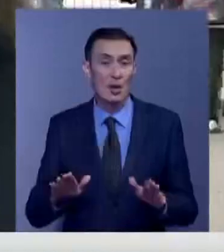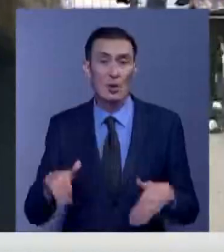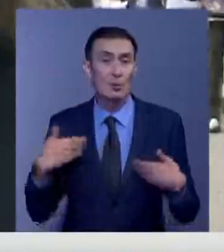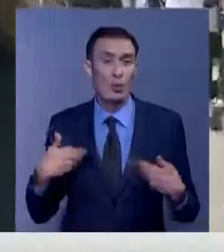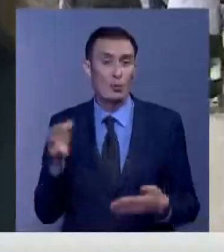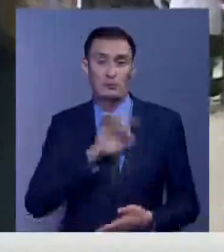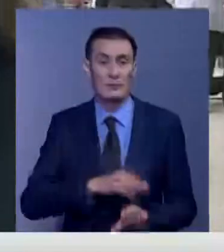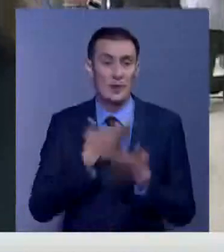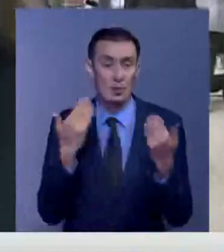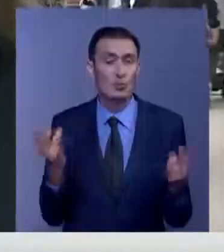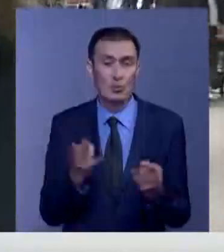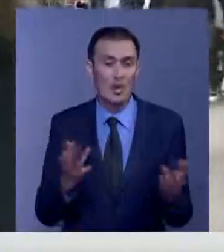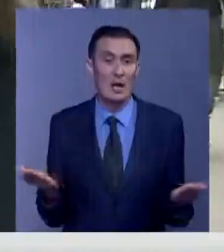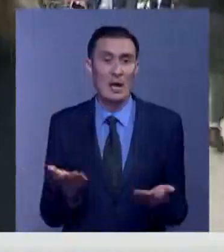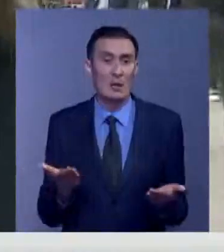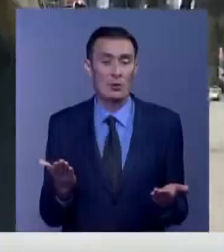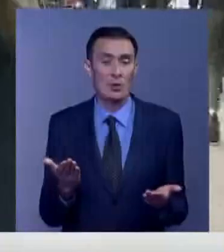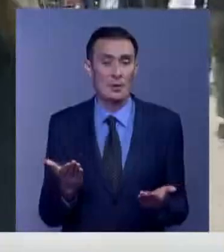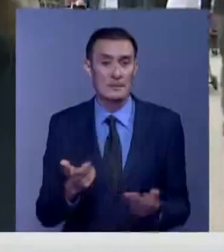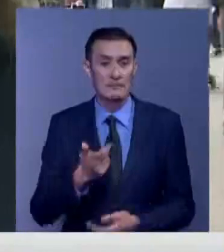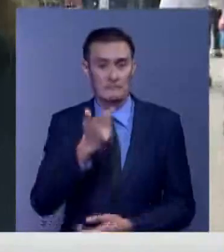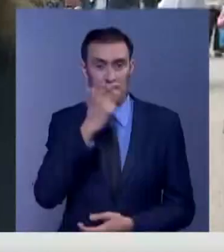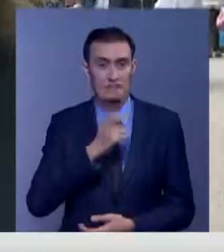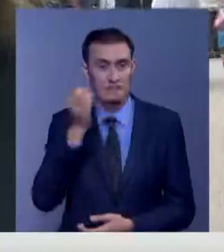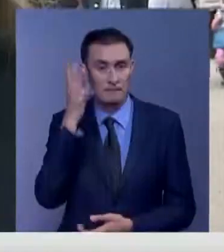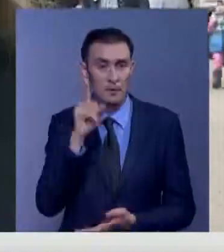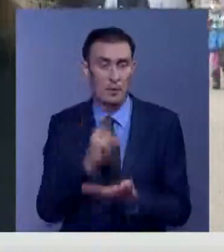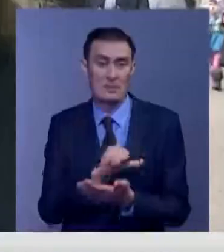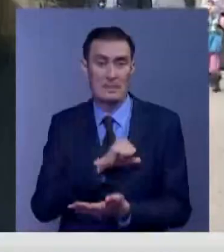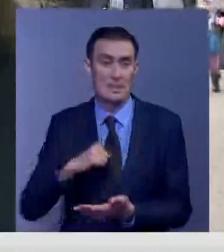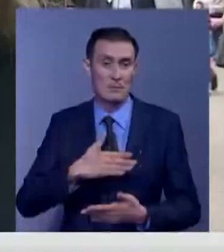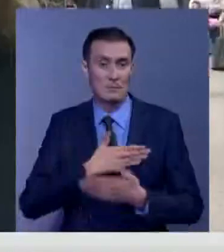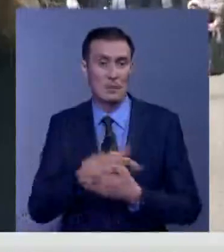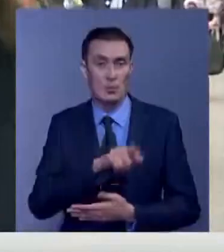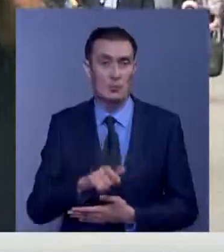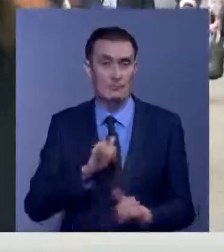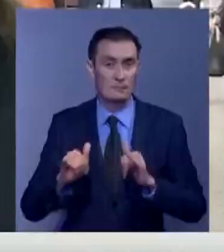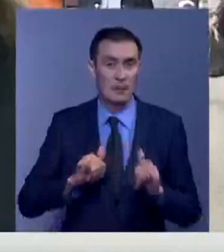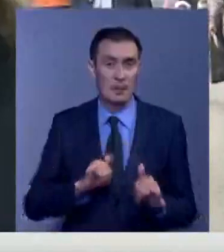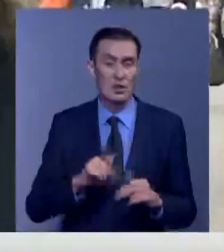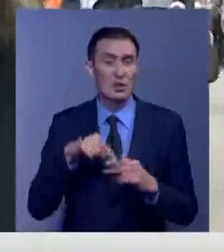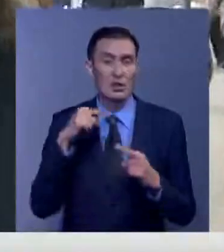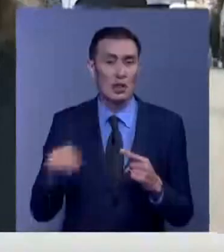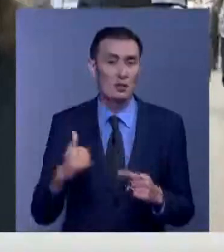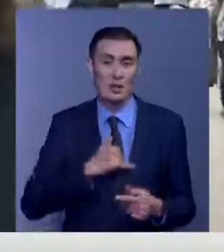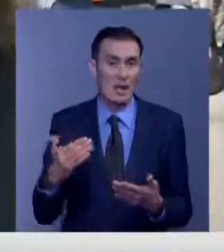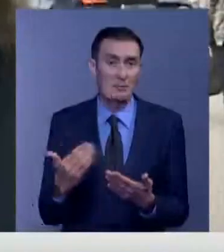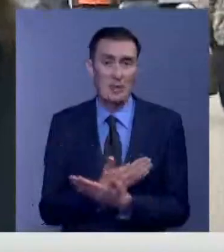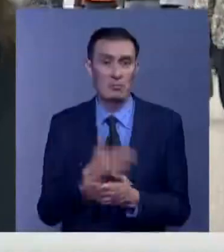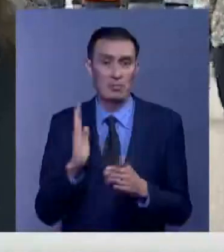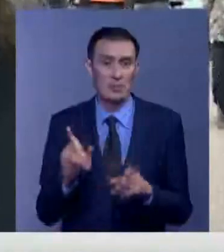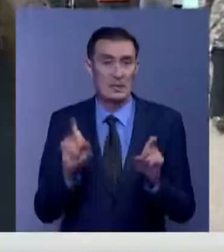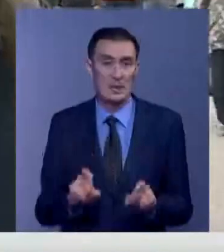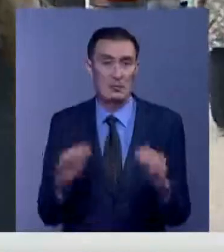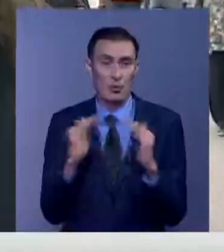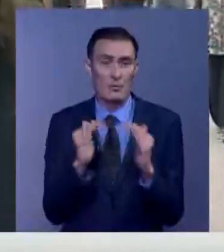будет. Наверное, только нужна какая-то гражданская ответственность должна быть у каждого человека. Иначе, ну, нас просто опять посадят всех